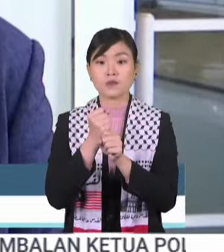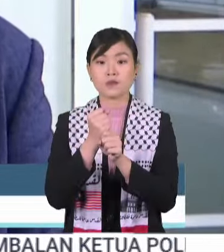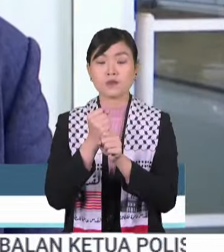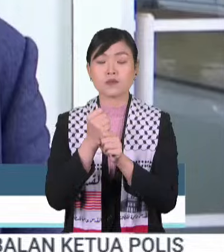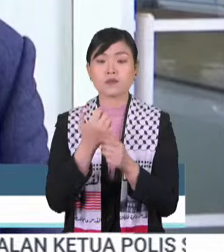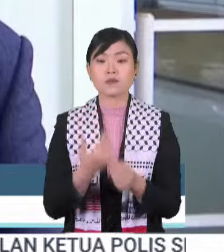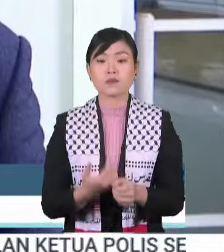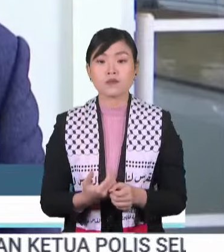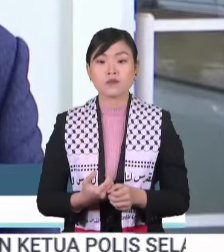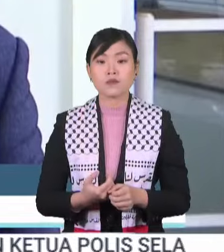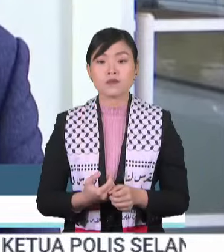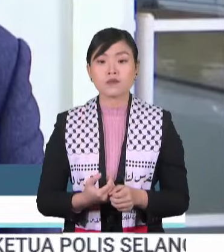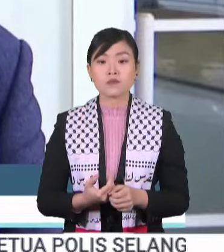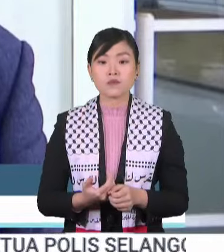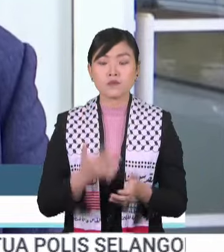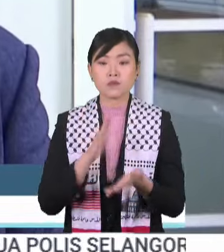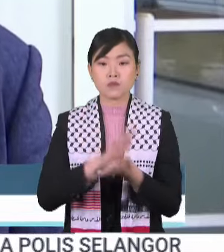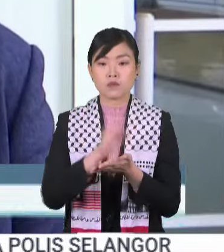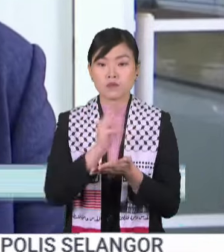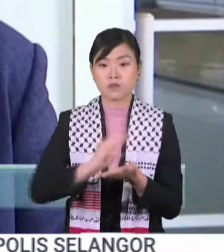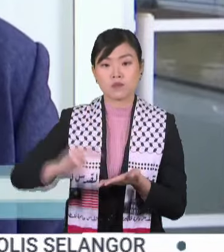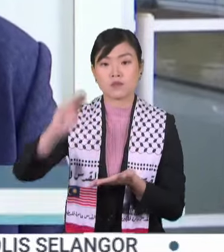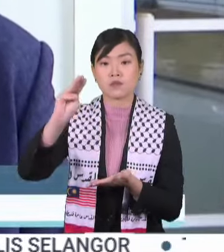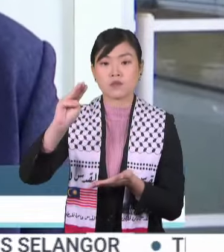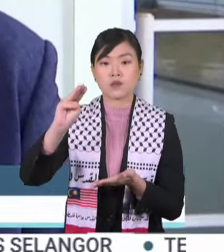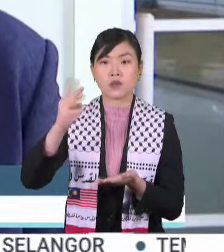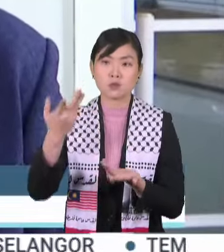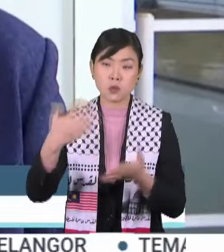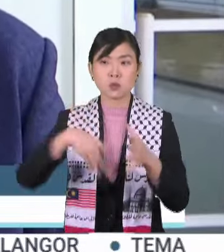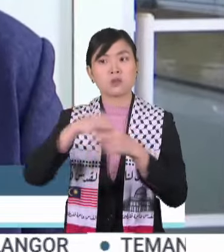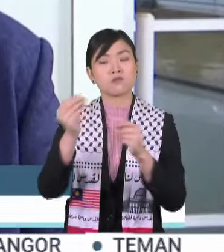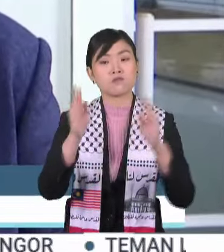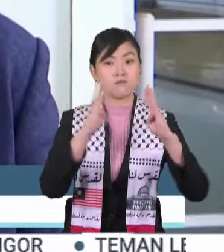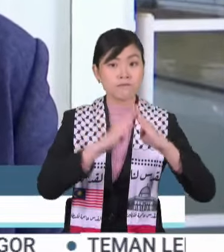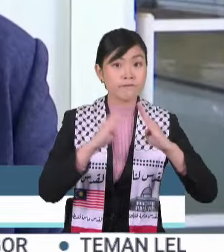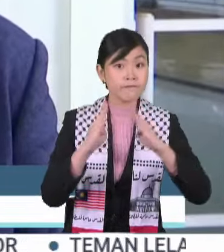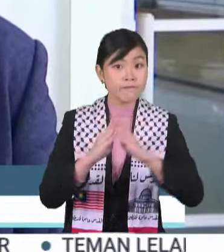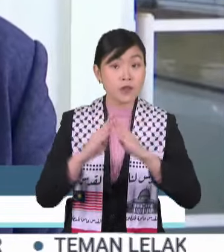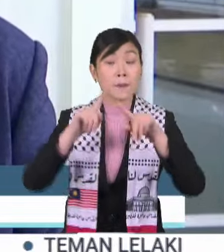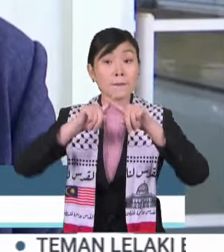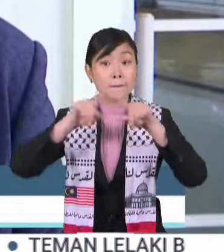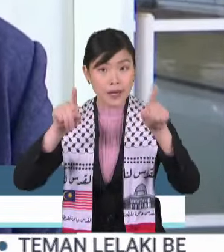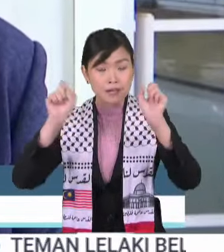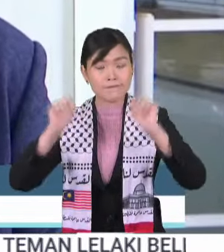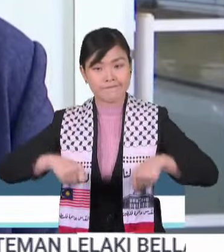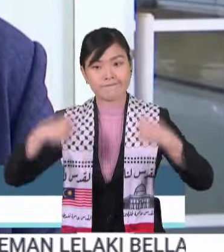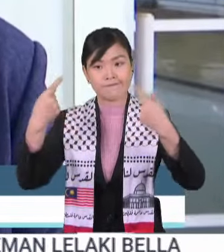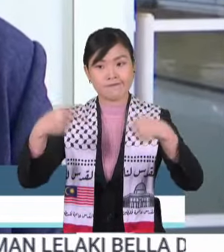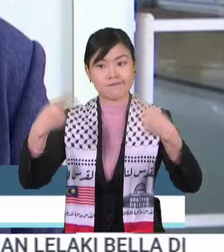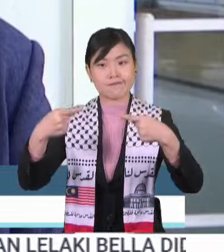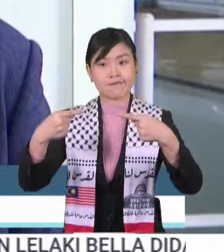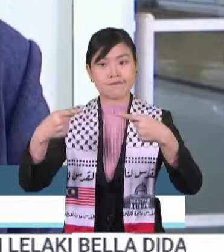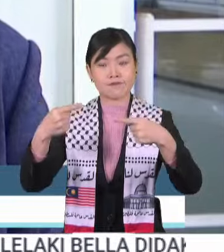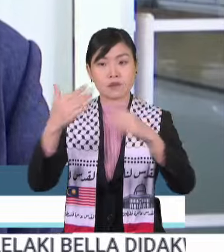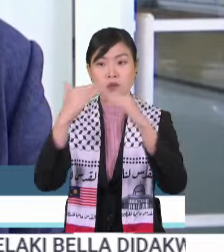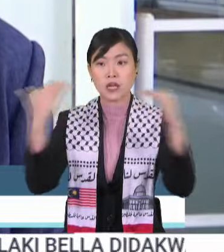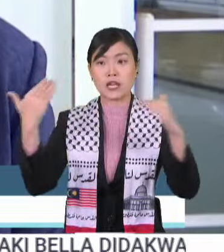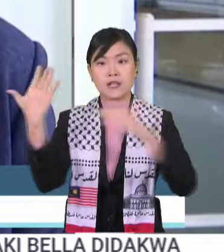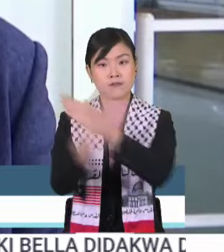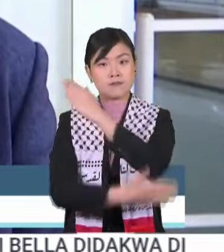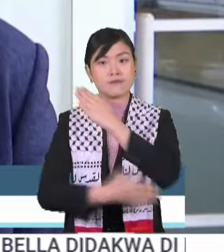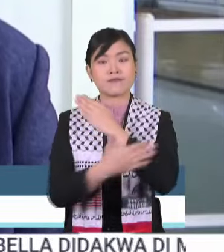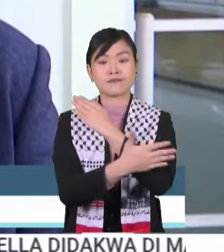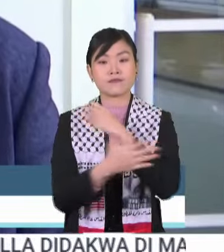walaupun Sekolah Menengah kebangsaan Datuk ser aman ni sekolah luar Bandar tetapi mampu bersaing di peringkat kebangsaan ini satu